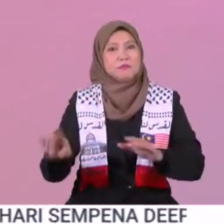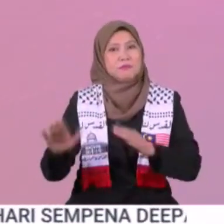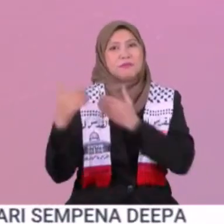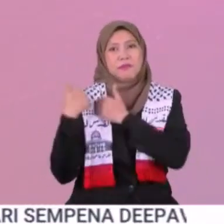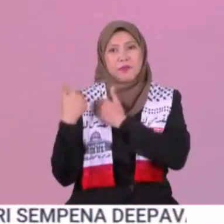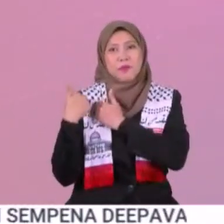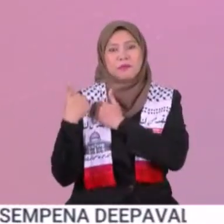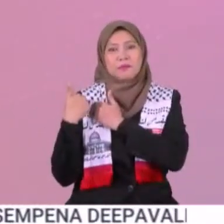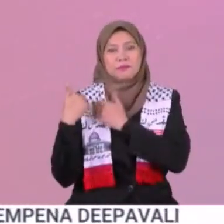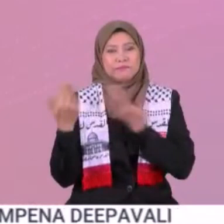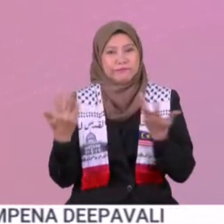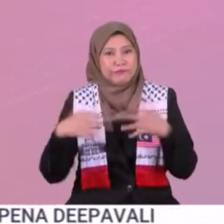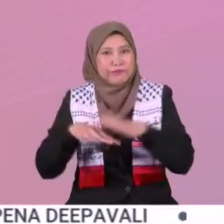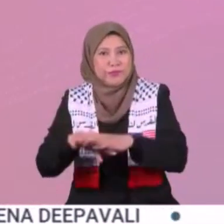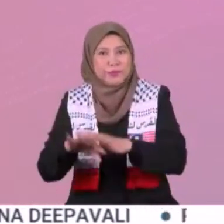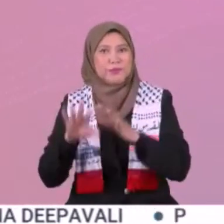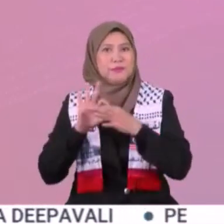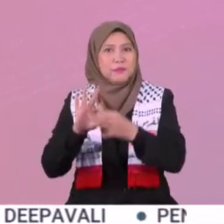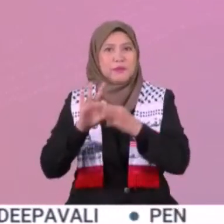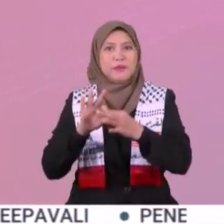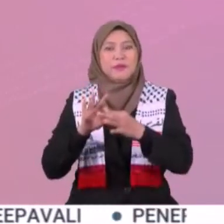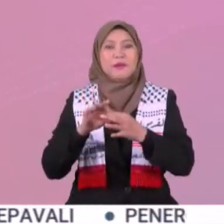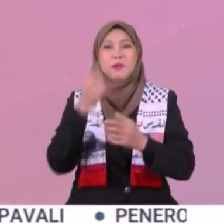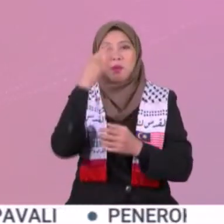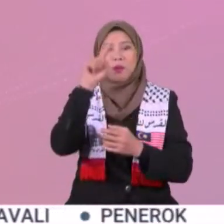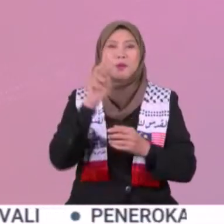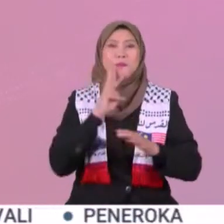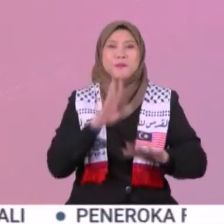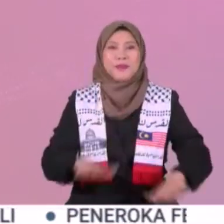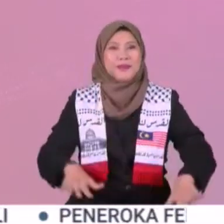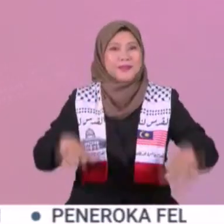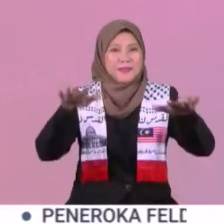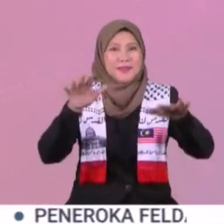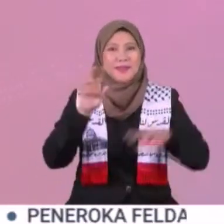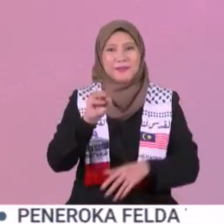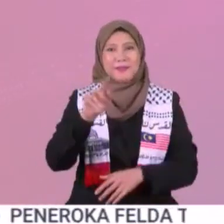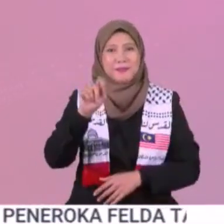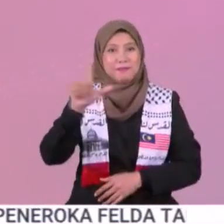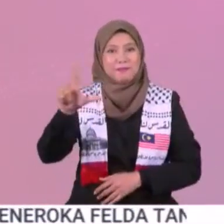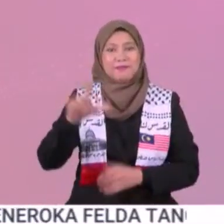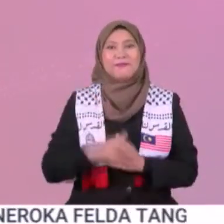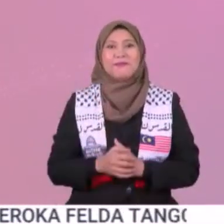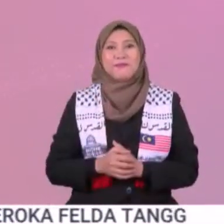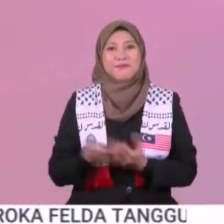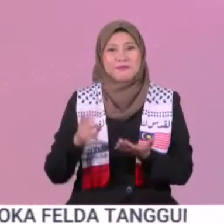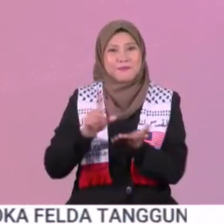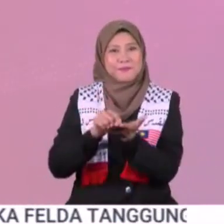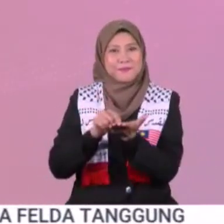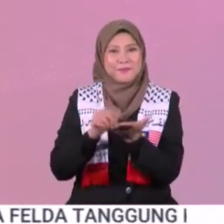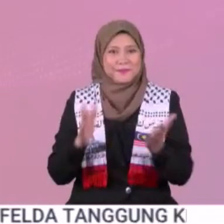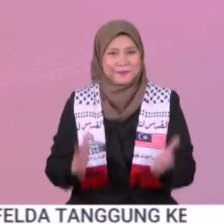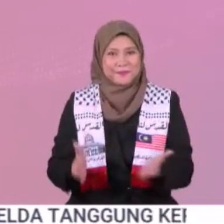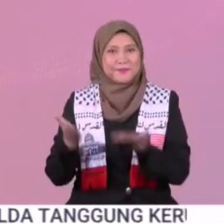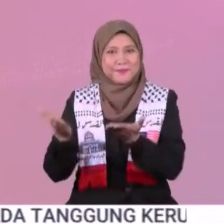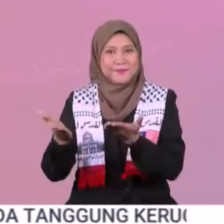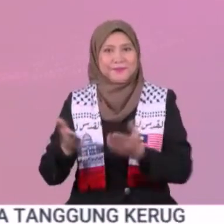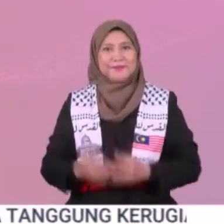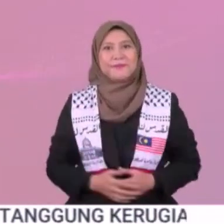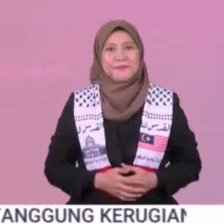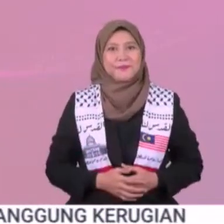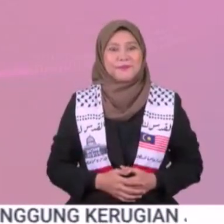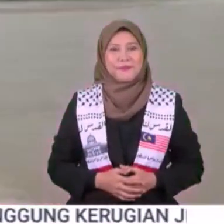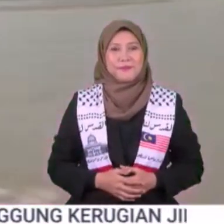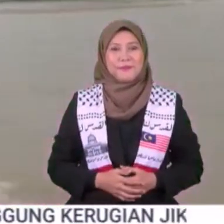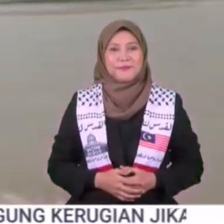bertanggungjawab mengembeleng tenaga menghadapi musim monsun timur laut MTL. Wartawan Amrul Hafiz Rusli ada laporannya.